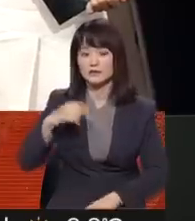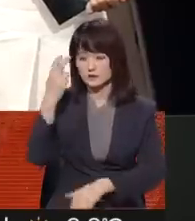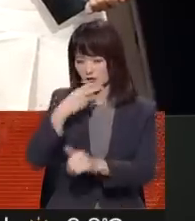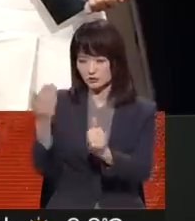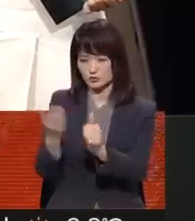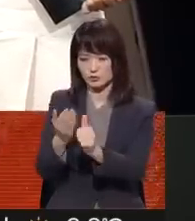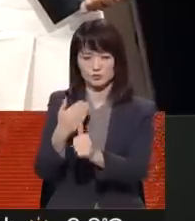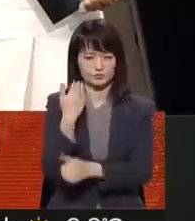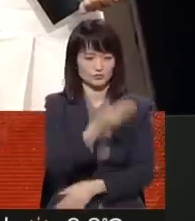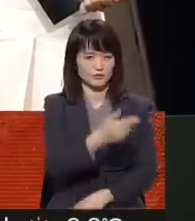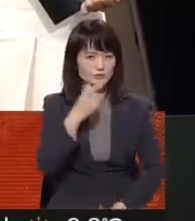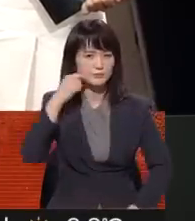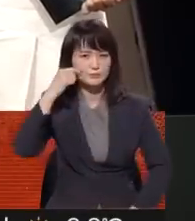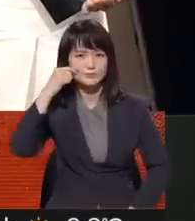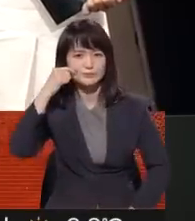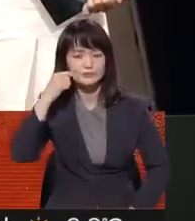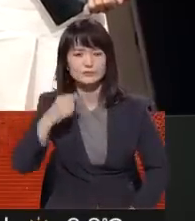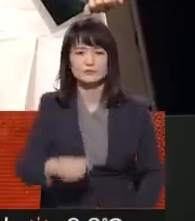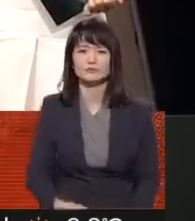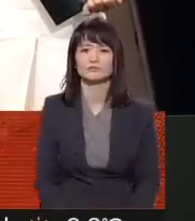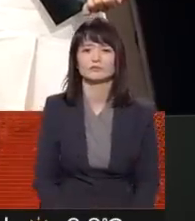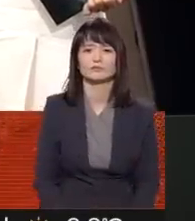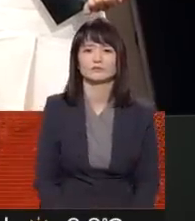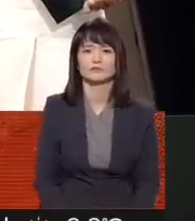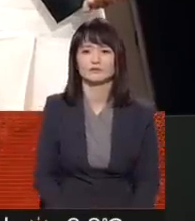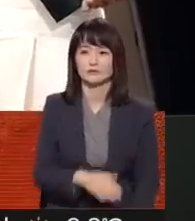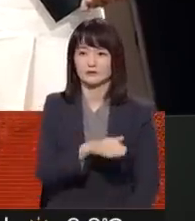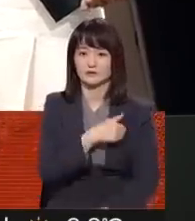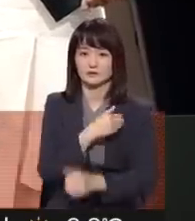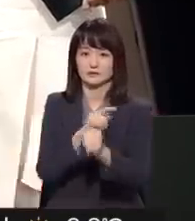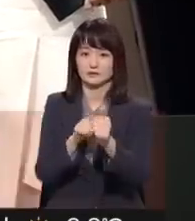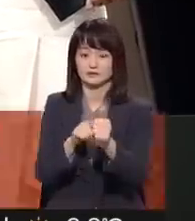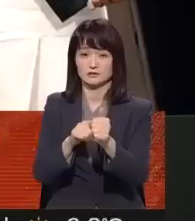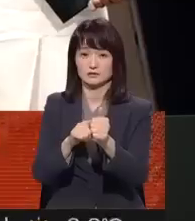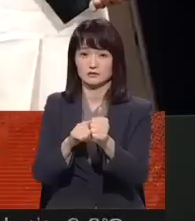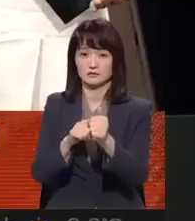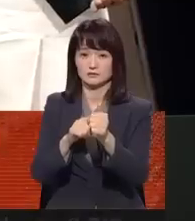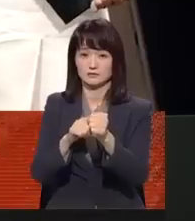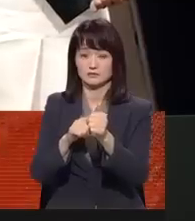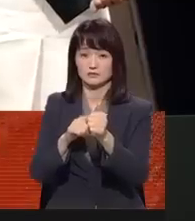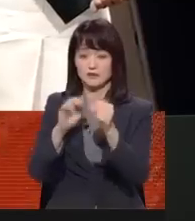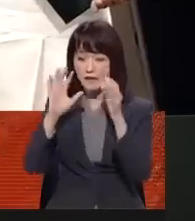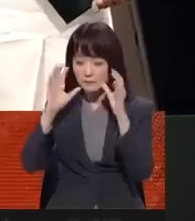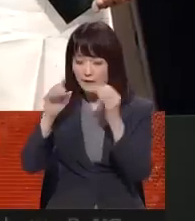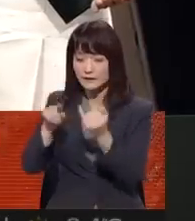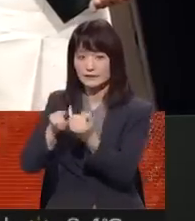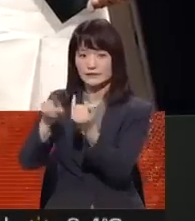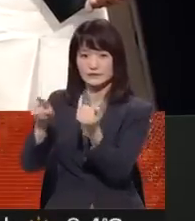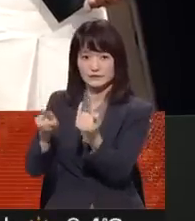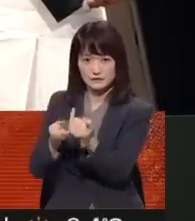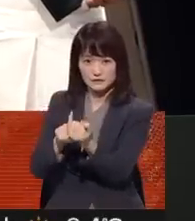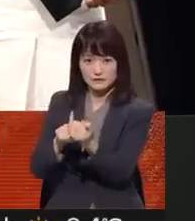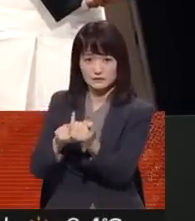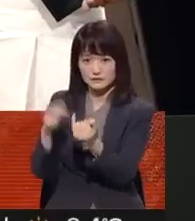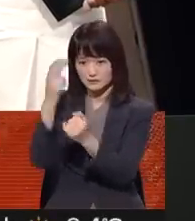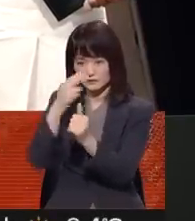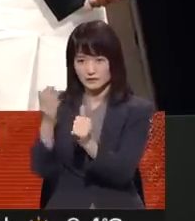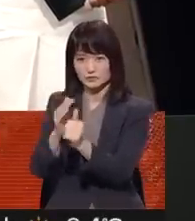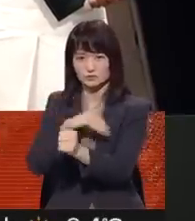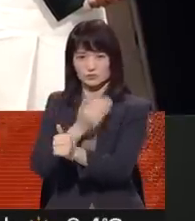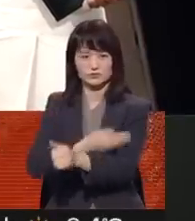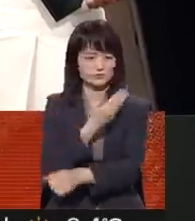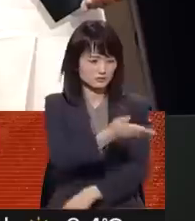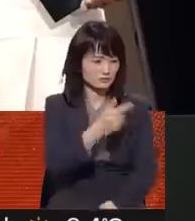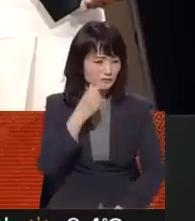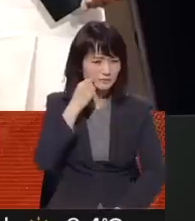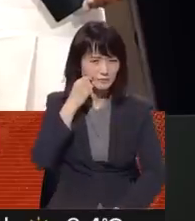절대 줄 수 없다며 적반하장으로 나왔는데요 상간남의 아이를 임신했지만 양육권은 절대 줄 수 없다고 말하는